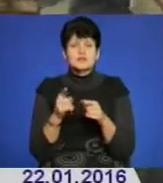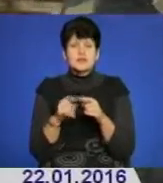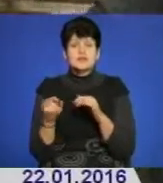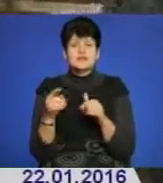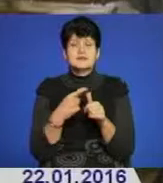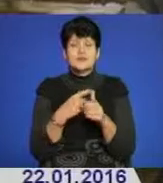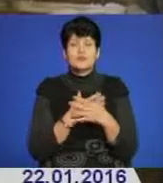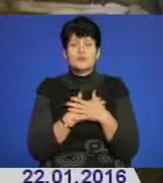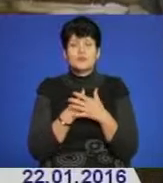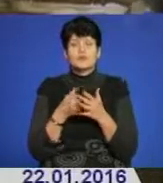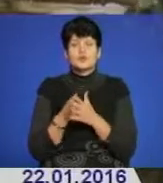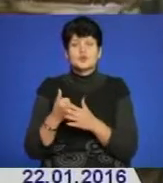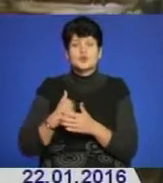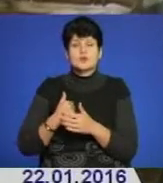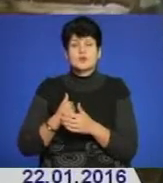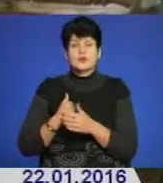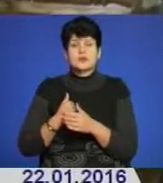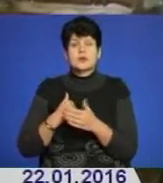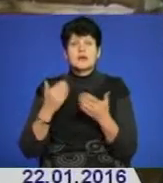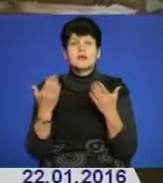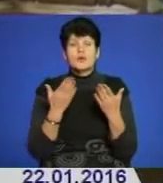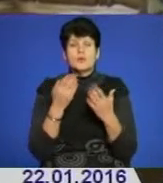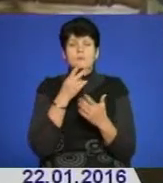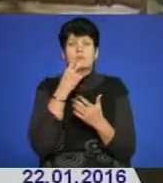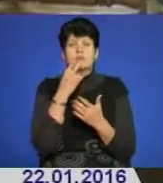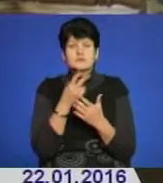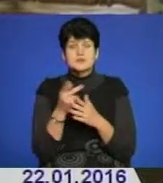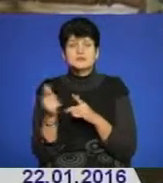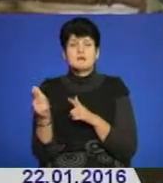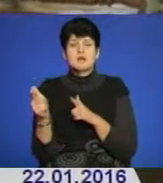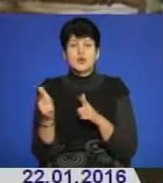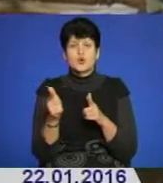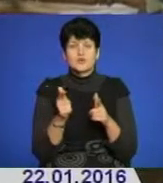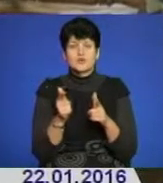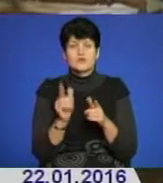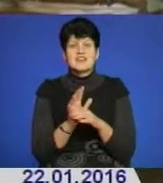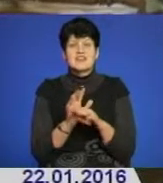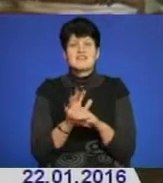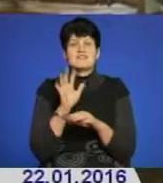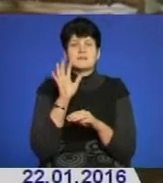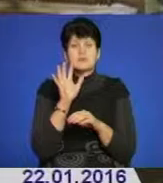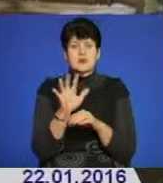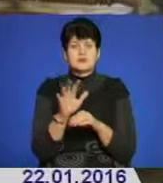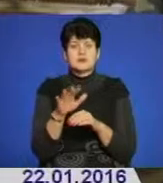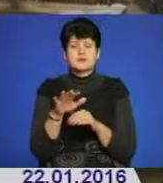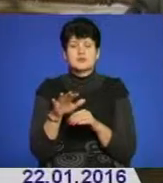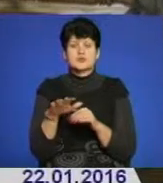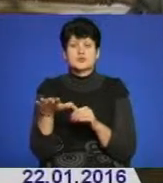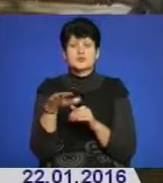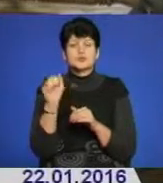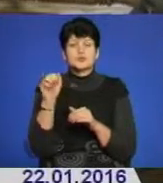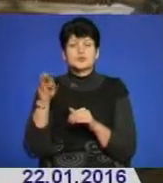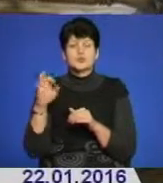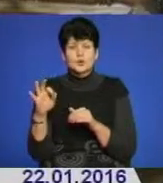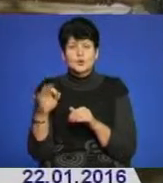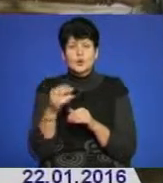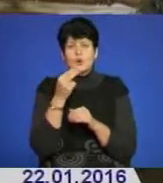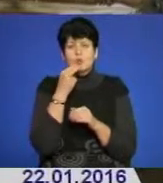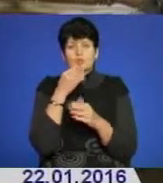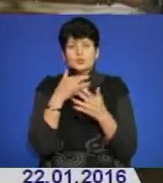назвали «З любов'ю для солдата», якою передбачено приготовлення і відправки воїнів в АТО продуктів